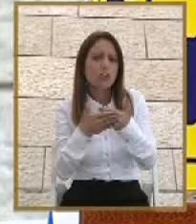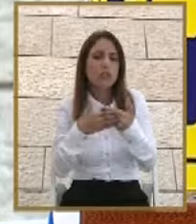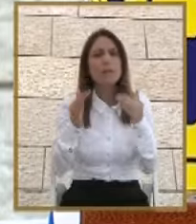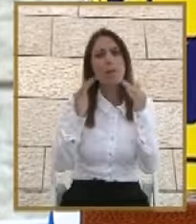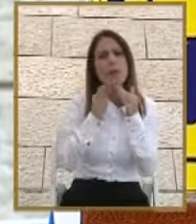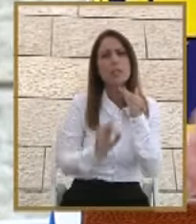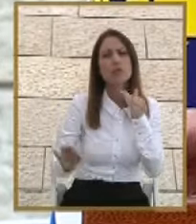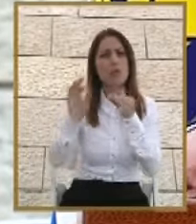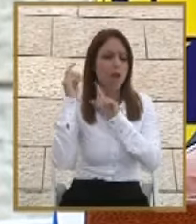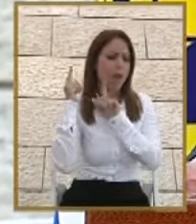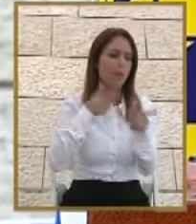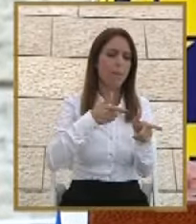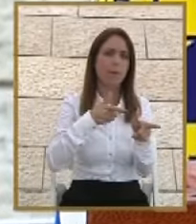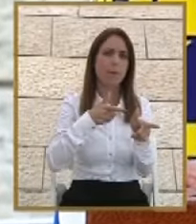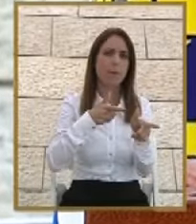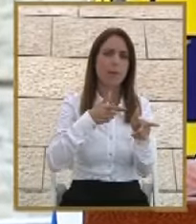ובתיכם.